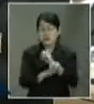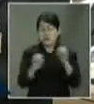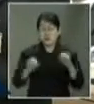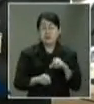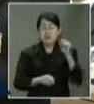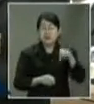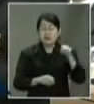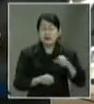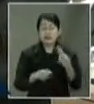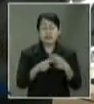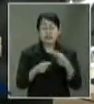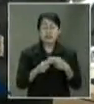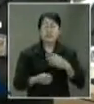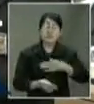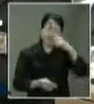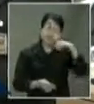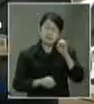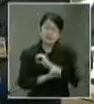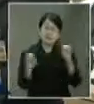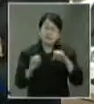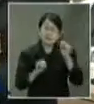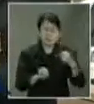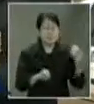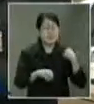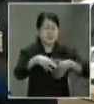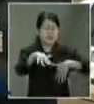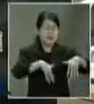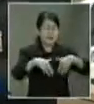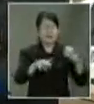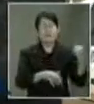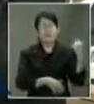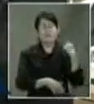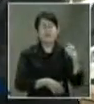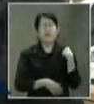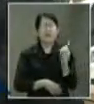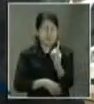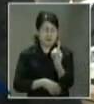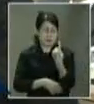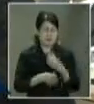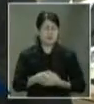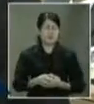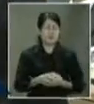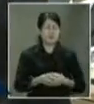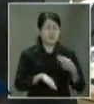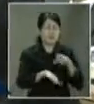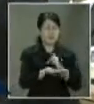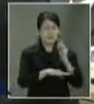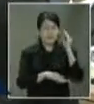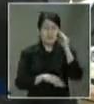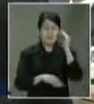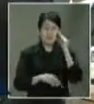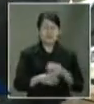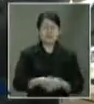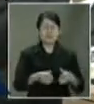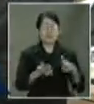หร่แล้วมันก็มีแต่พรรคพลังประชาชนท่านประธานครับพัน